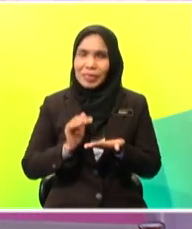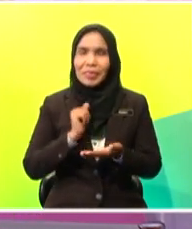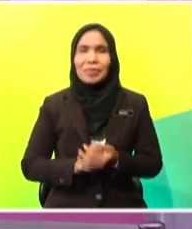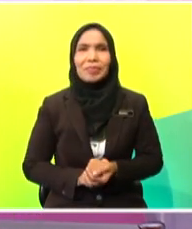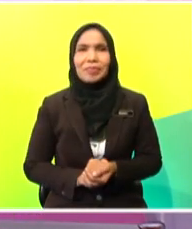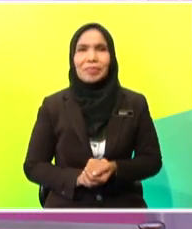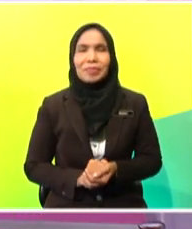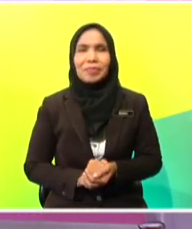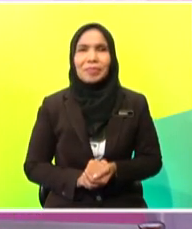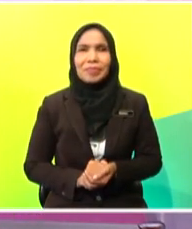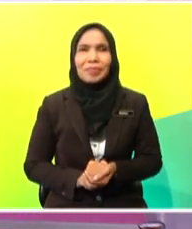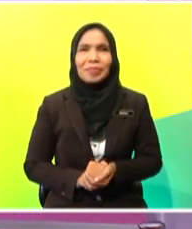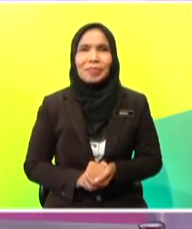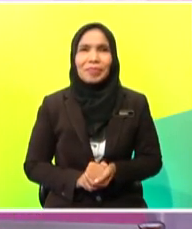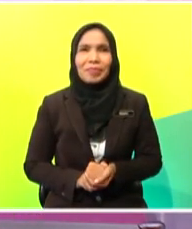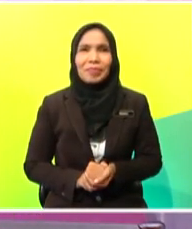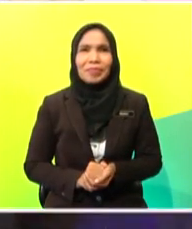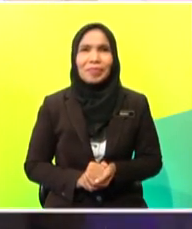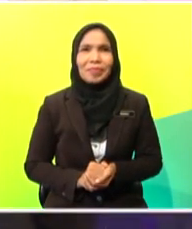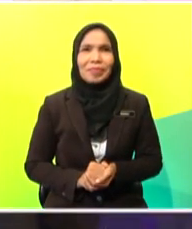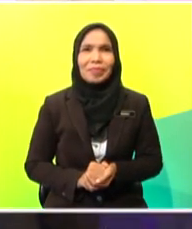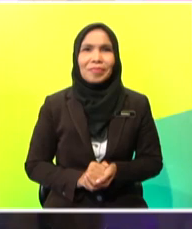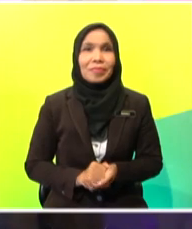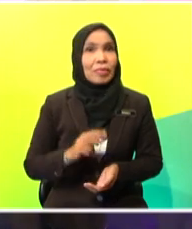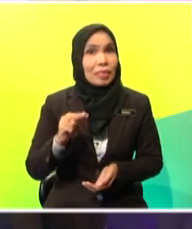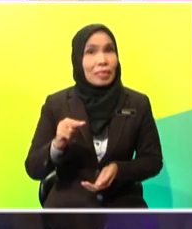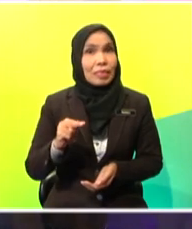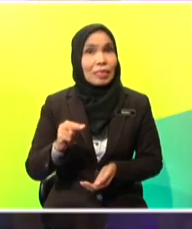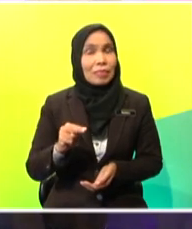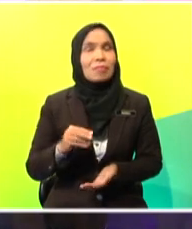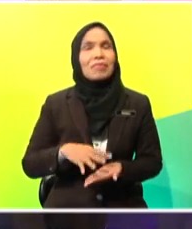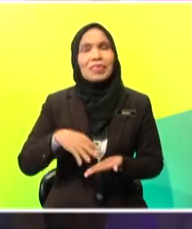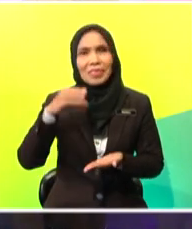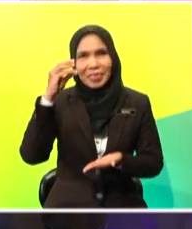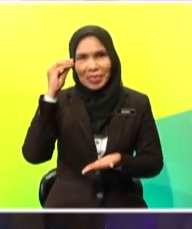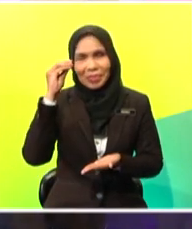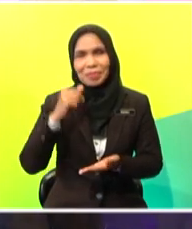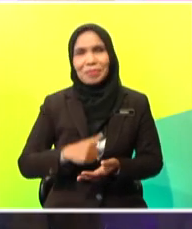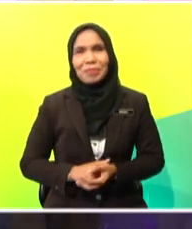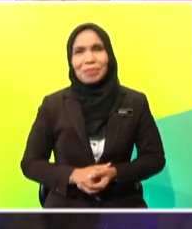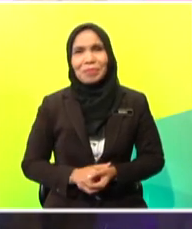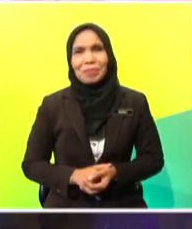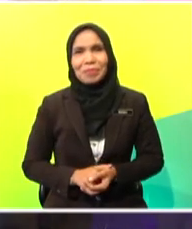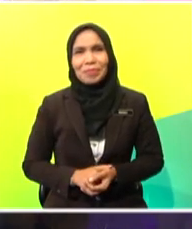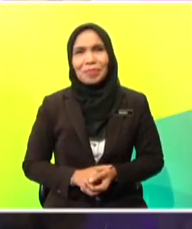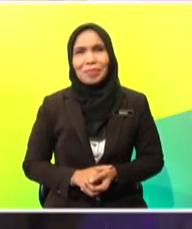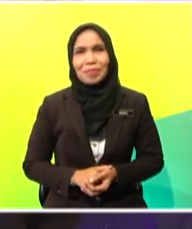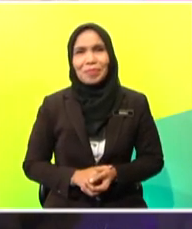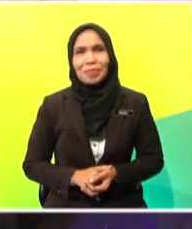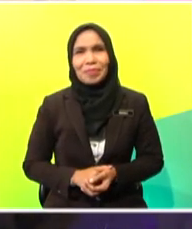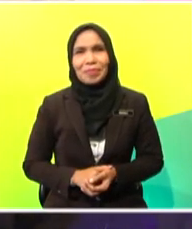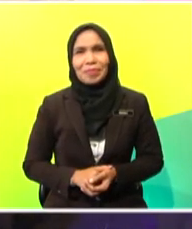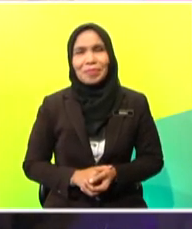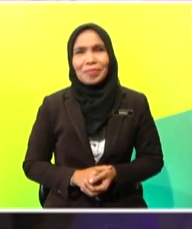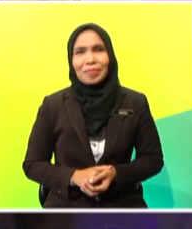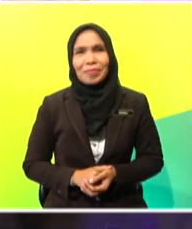kena hulu dan membaca Kian nanti kita belajar seterusnya karena boleh cek good ada masaalah